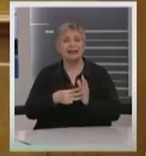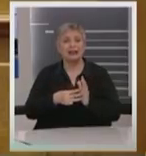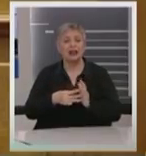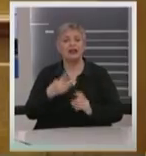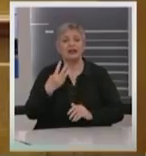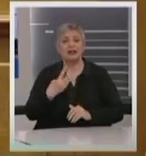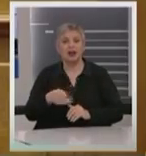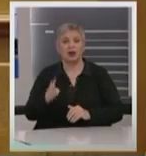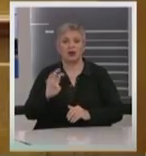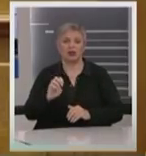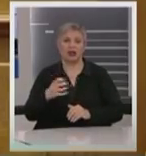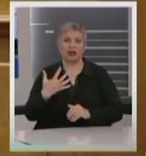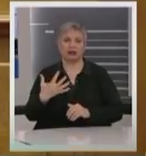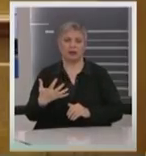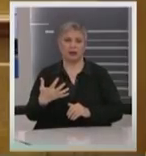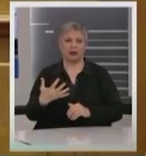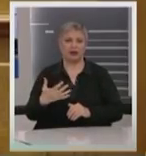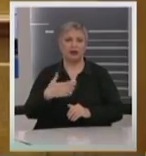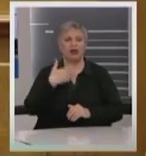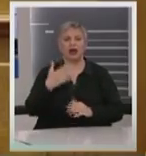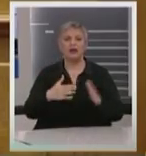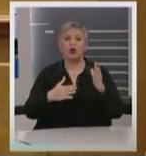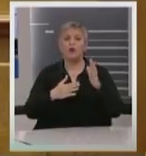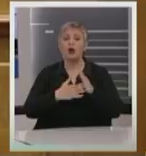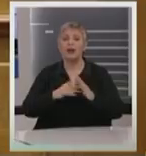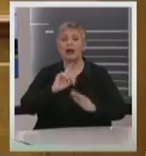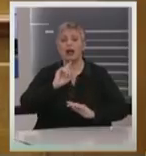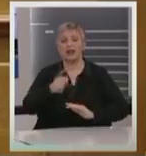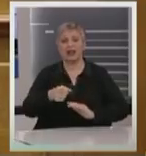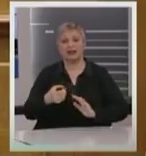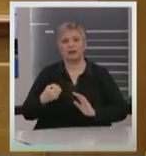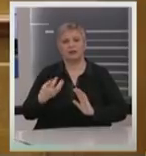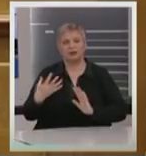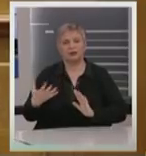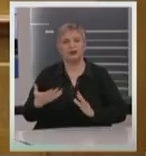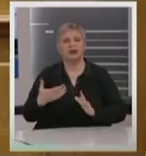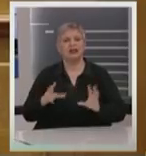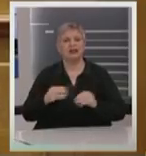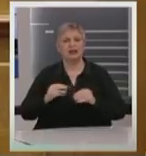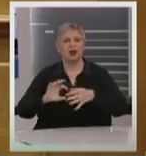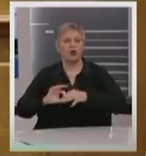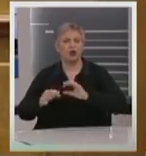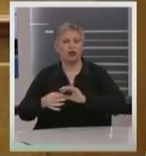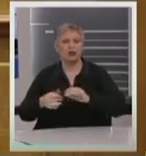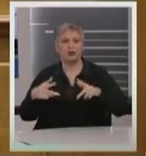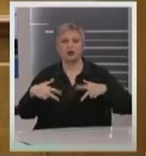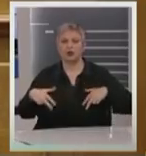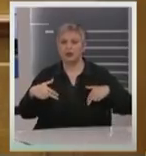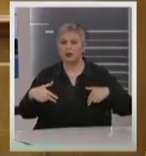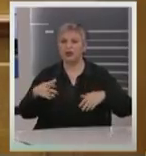3.345 με τα καινούργια προεδρικά διατάγματα τα οποία δημοσιεύσατε για τους οργανισμούς των Υπουργείων.